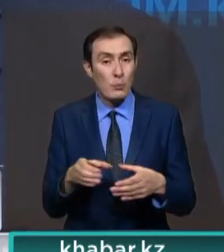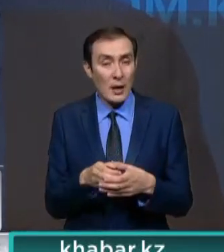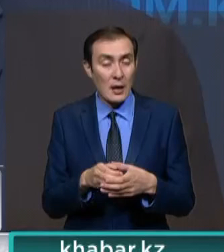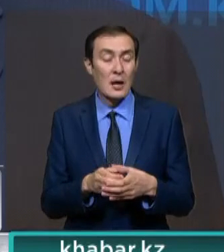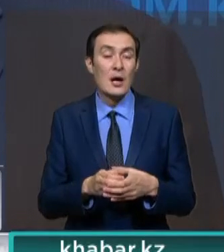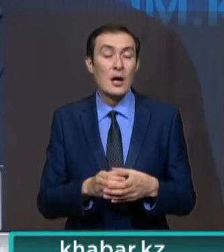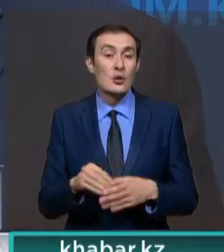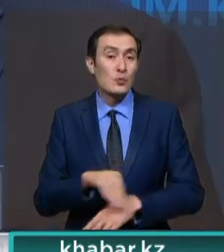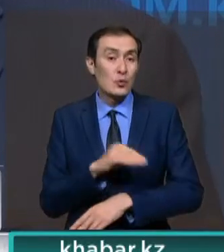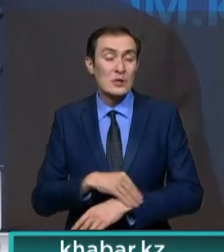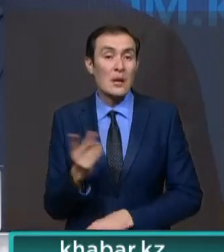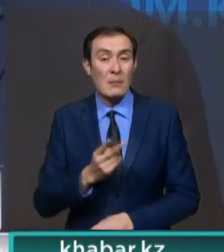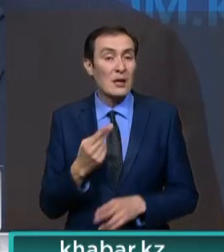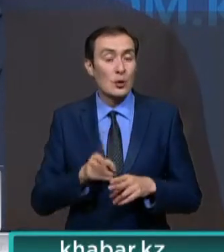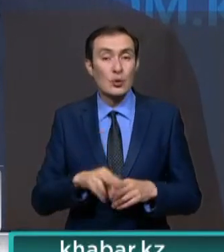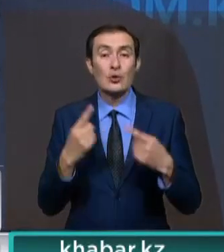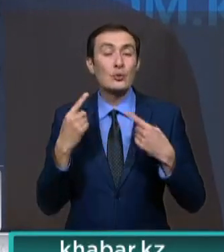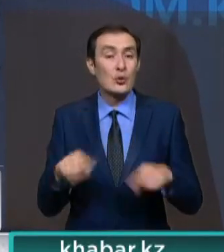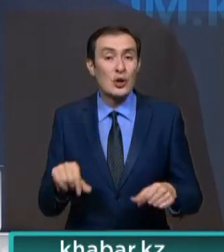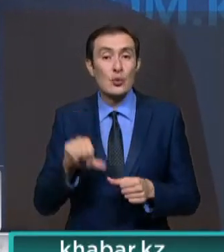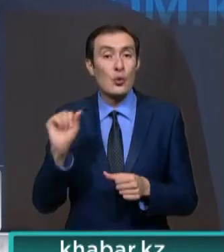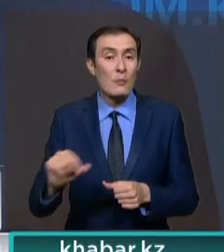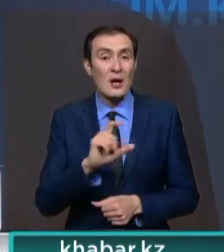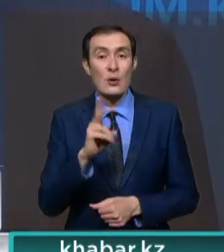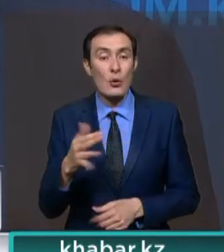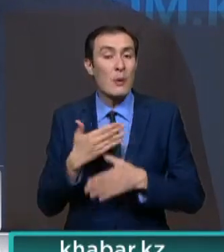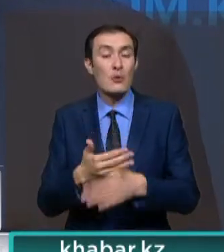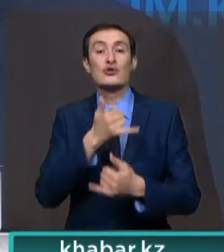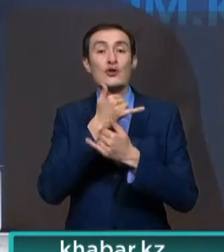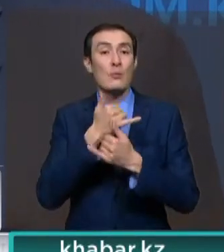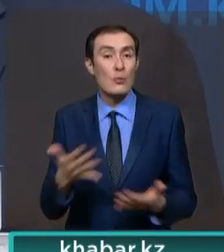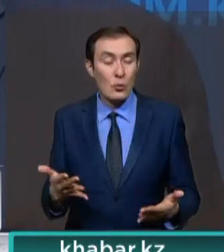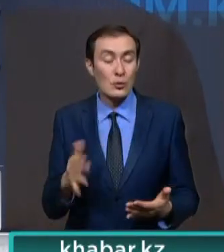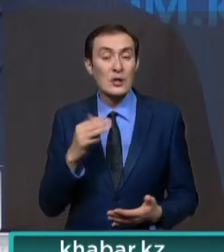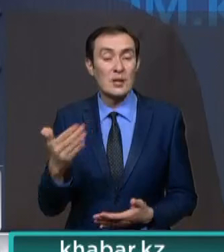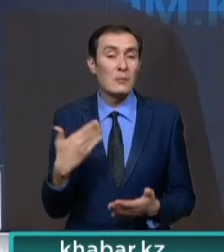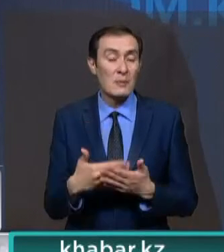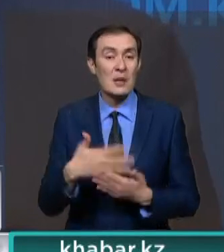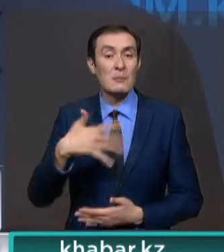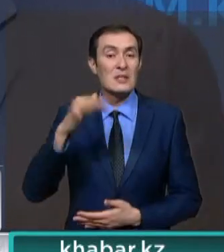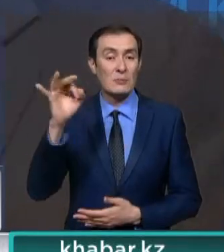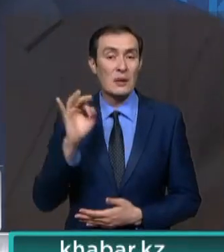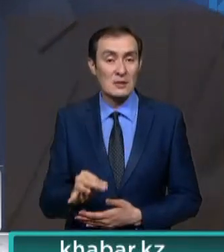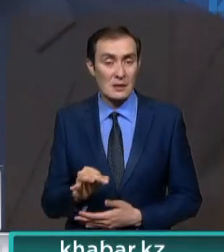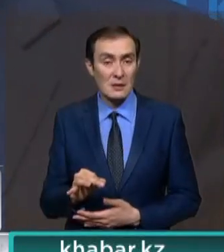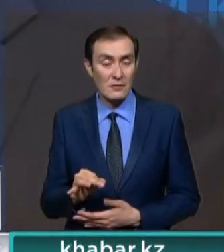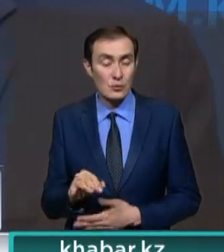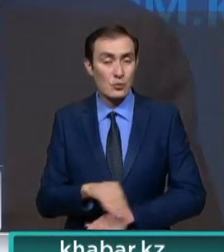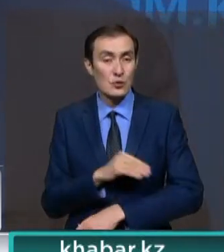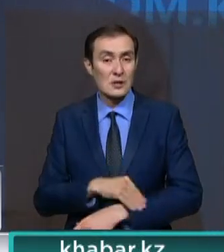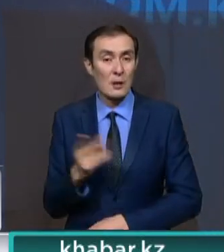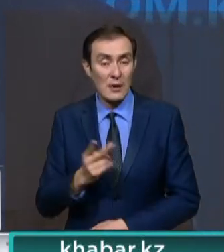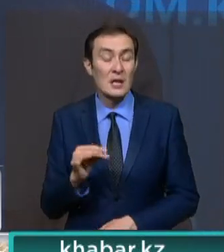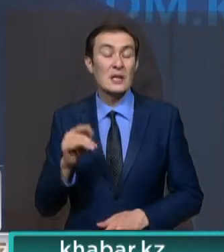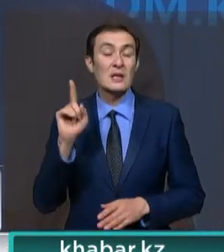пациентов, супружеских пар, которым другие методы, кроме ЭКО, не могут помочь. Их примерно 50% из всех супружеских пар. И